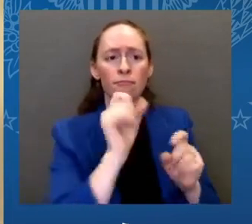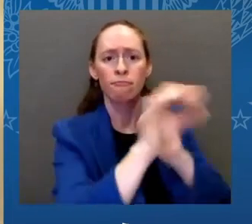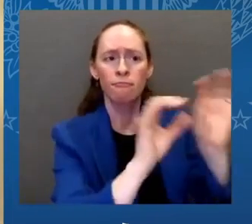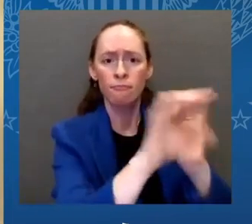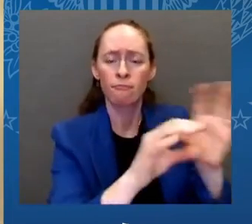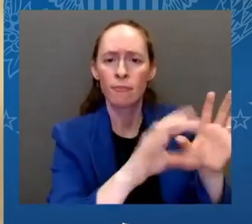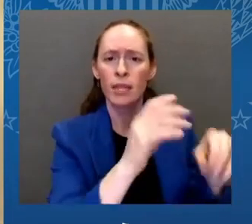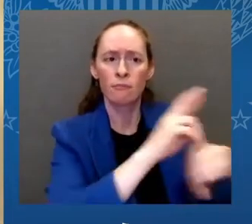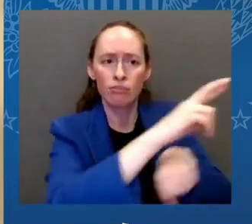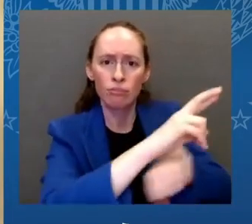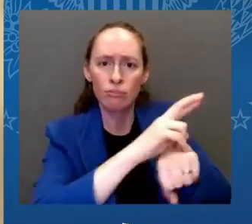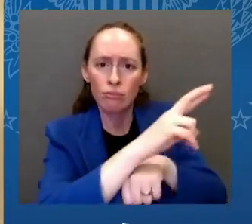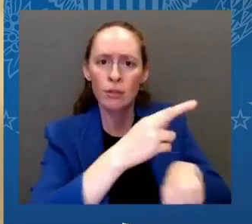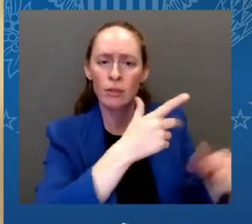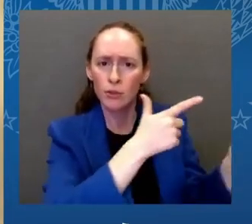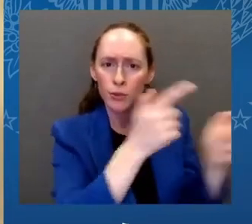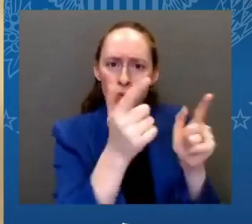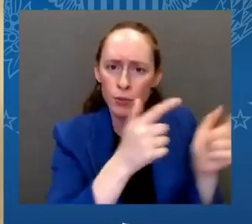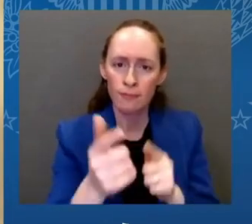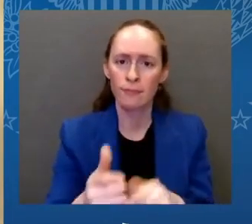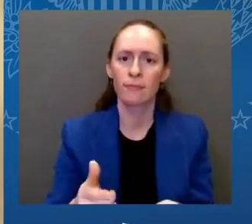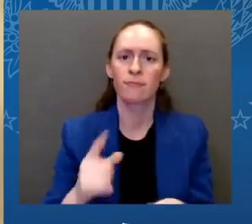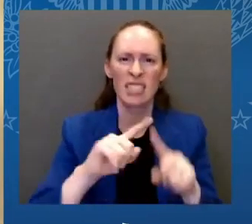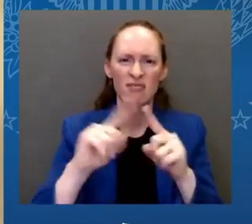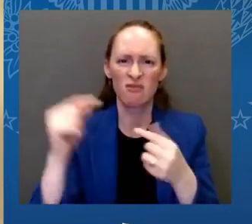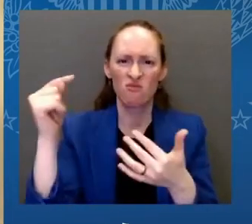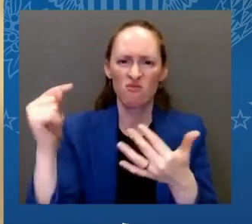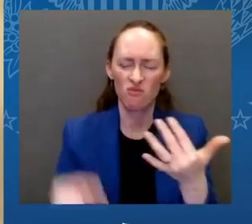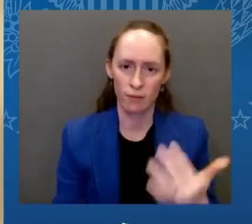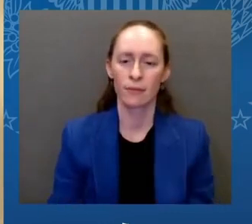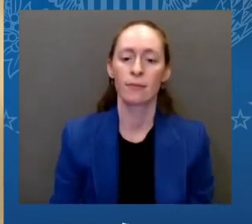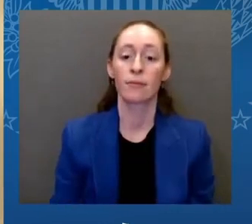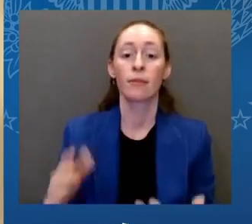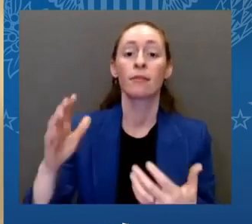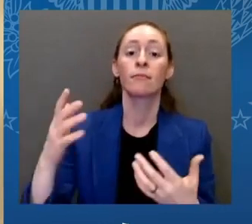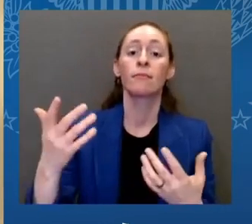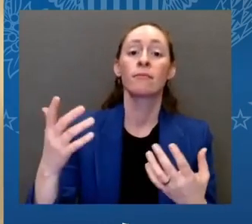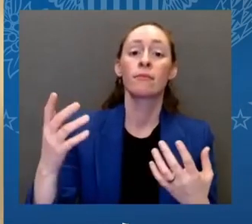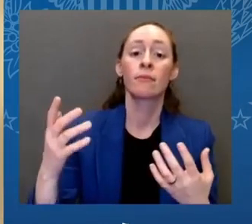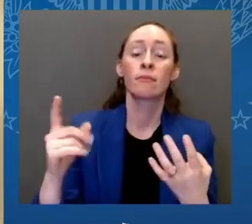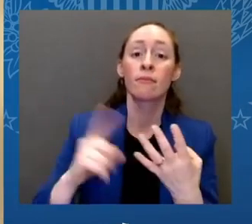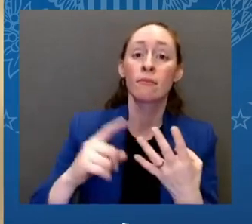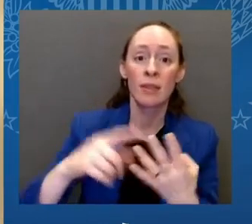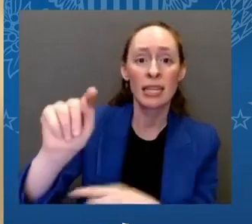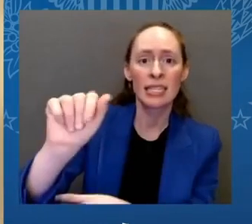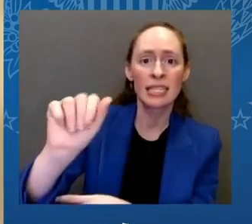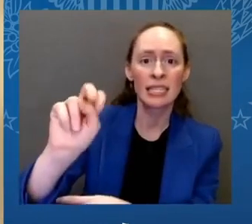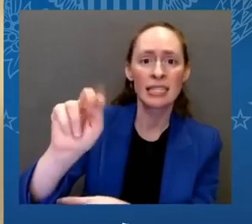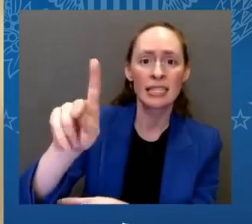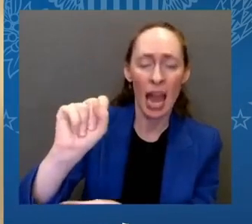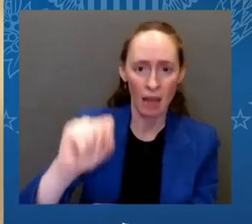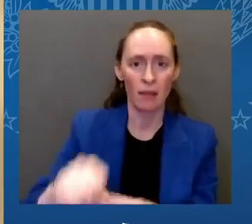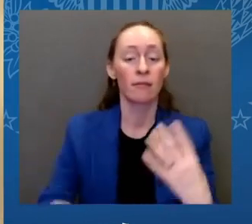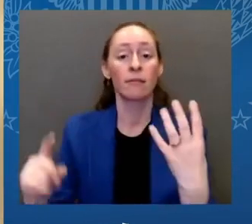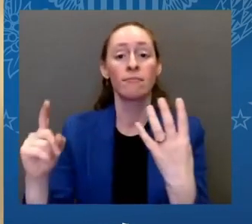– це броня або танки і бронетехніка. І останнє – ми додали